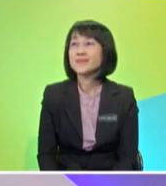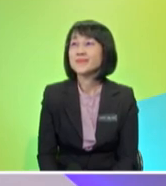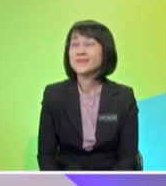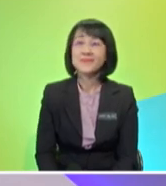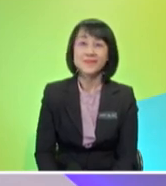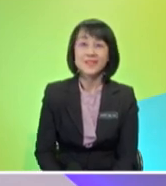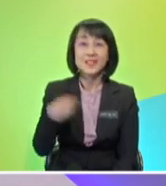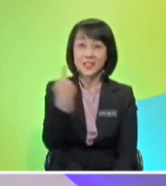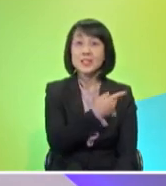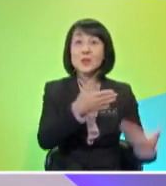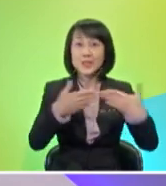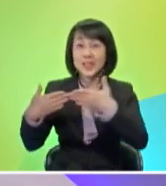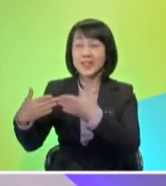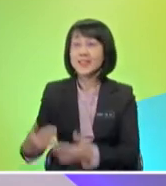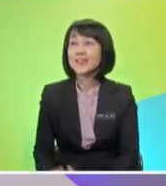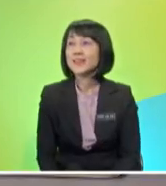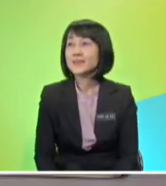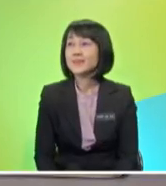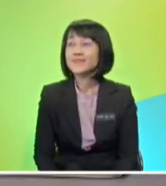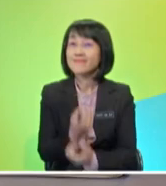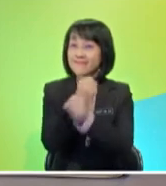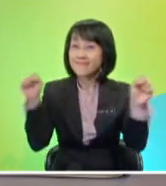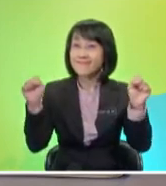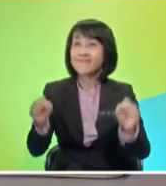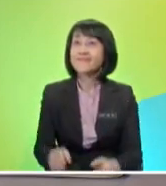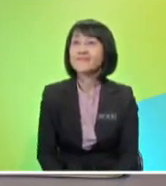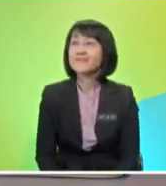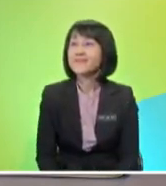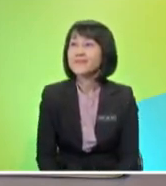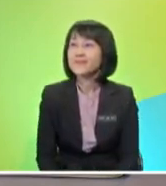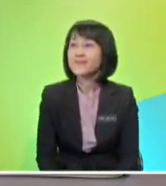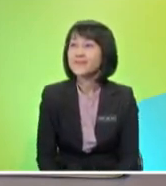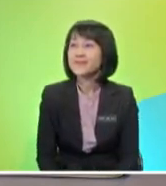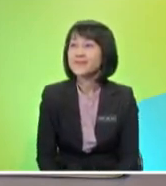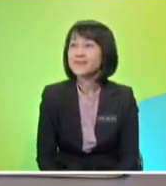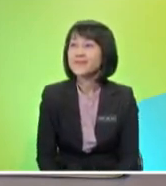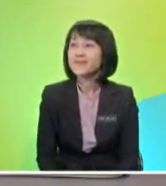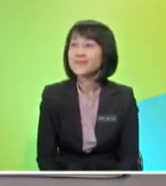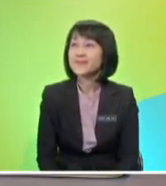kita teruskan? Okey, dia pusing cikgu. Bersedia ya semua? Okey.